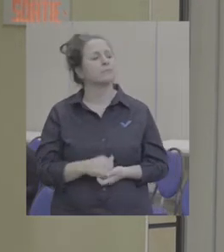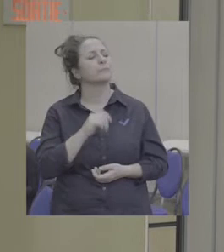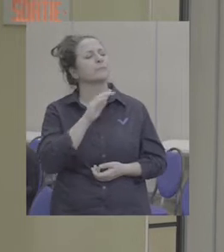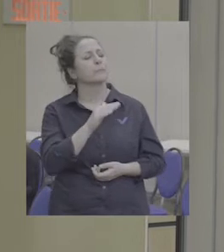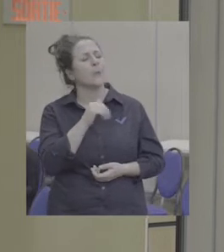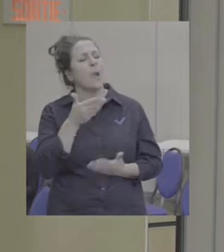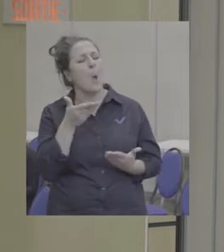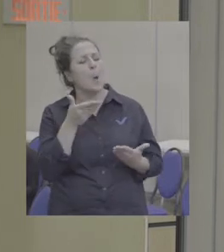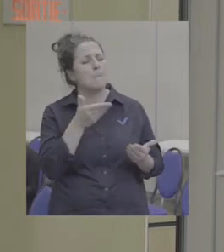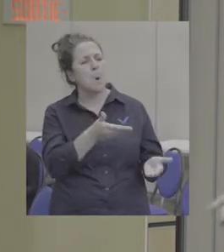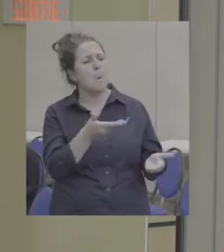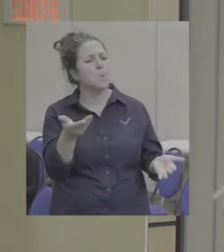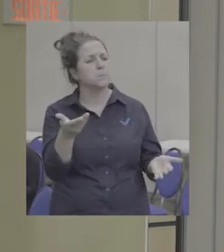d'abord,